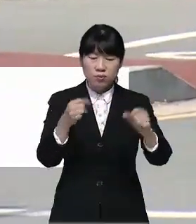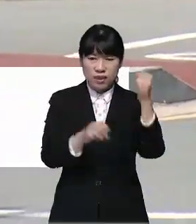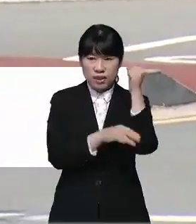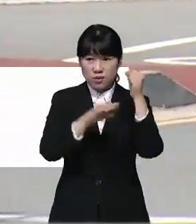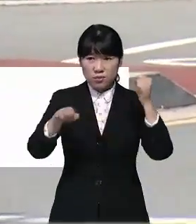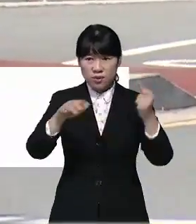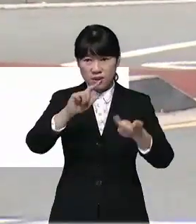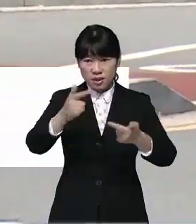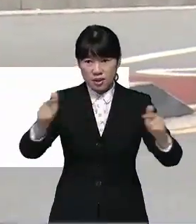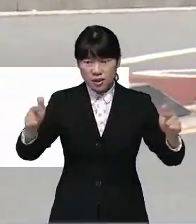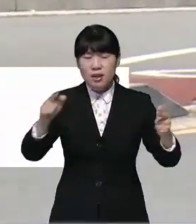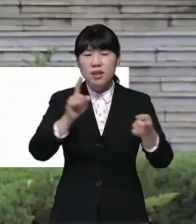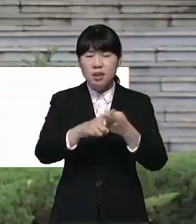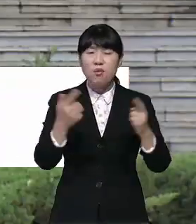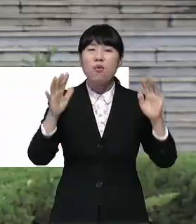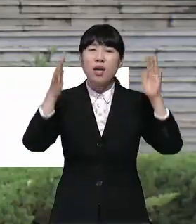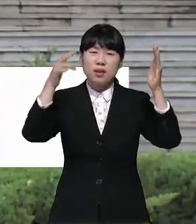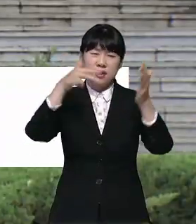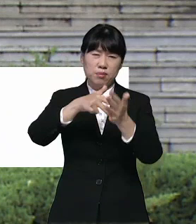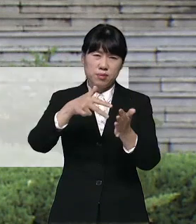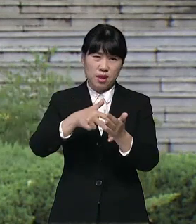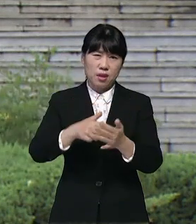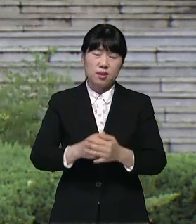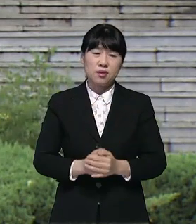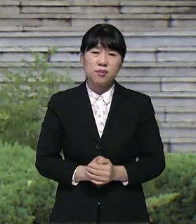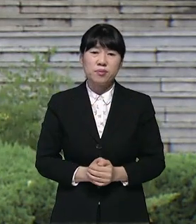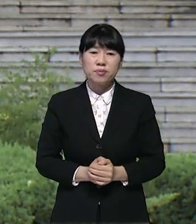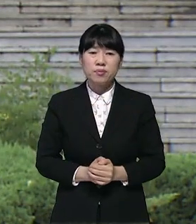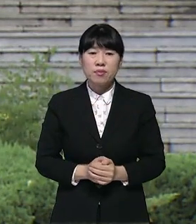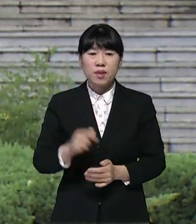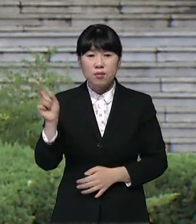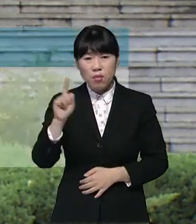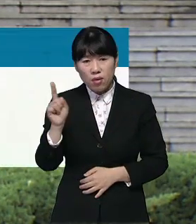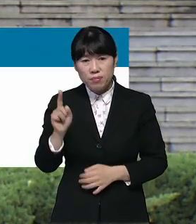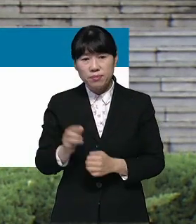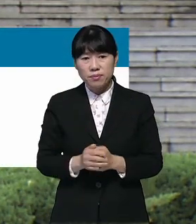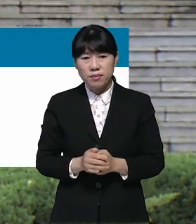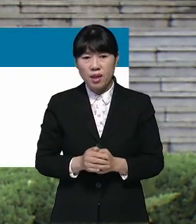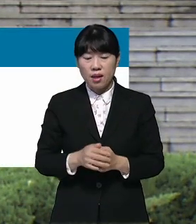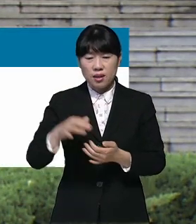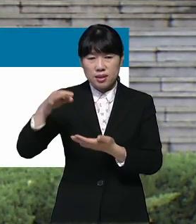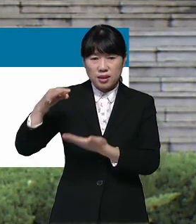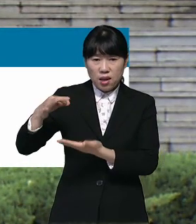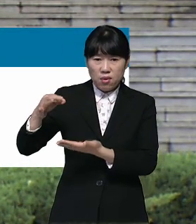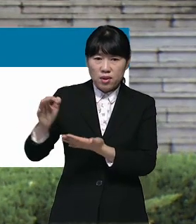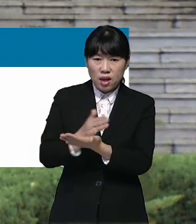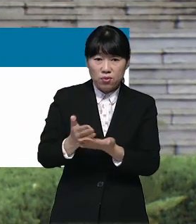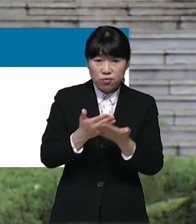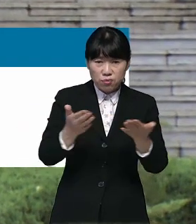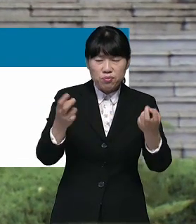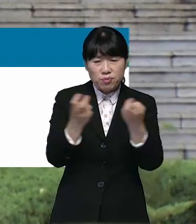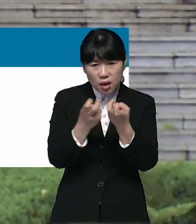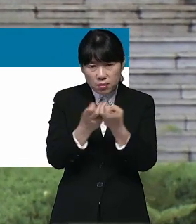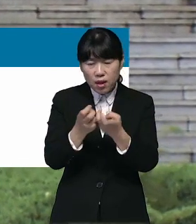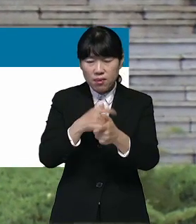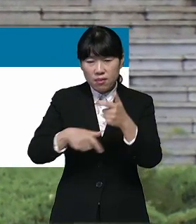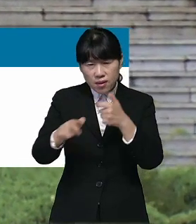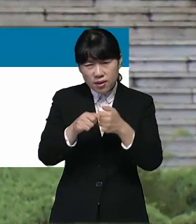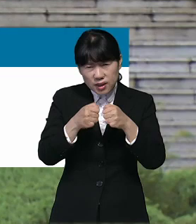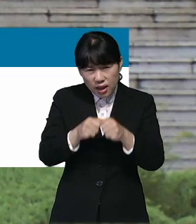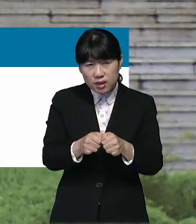계획에 대해선 환영하는 입장입니다. 지원을 나눠주는 이제 방식이 좀 더 구체화된